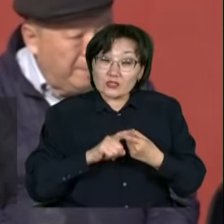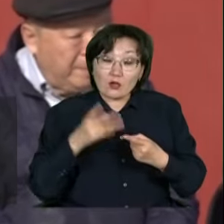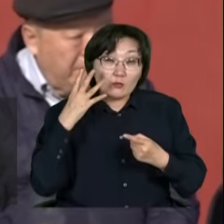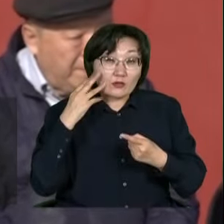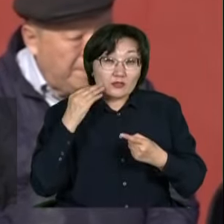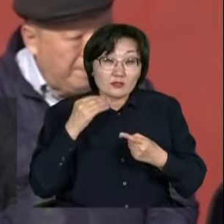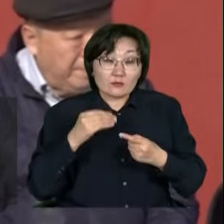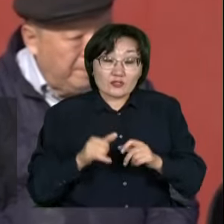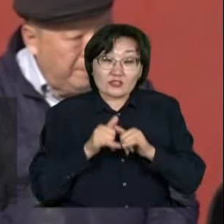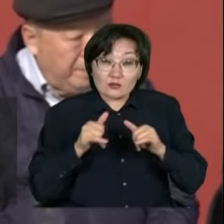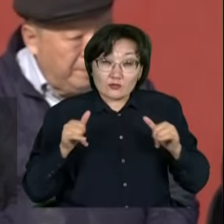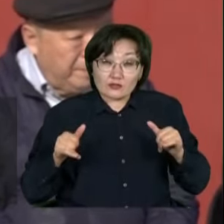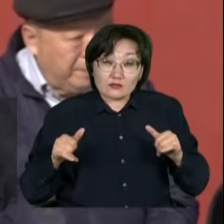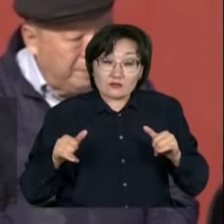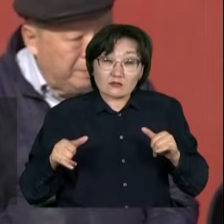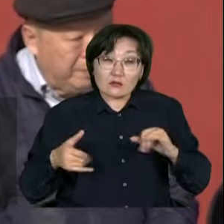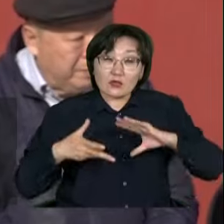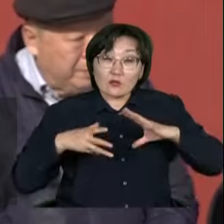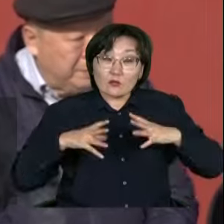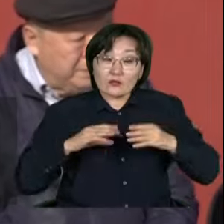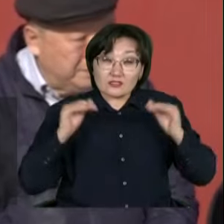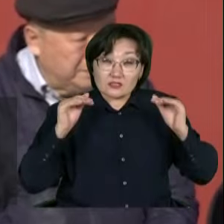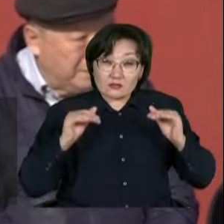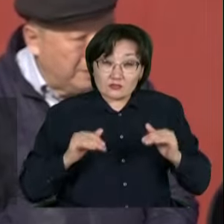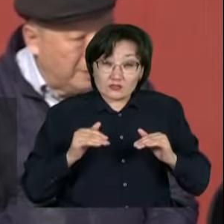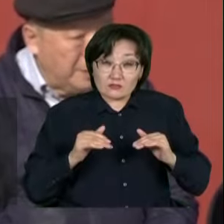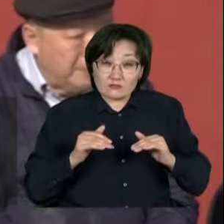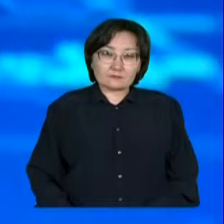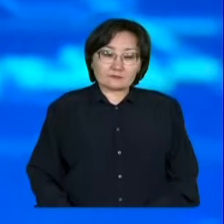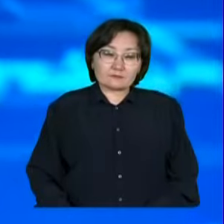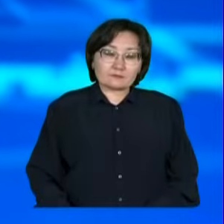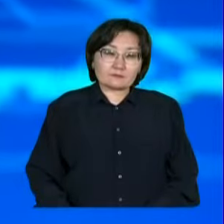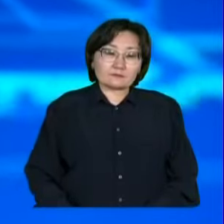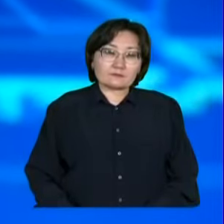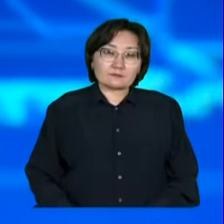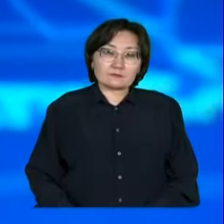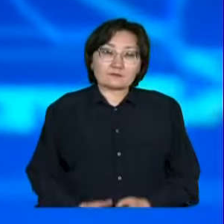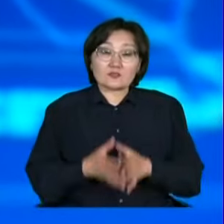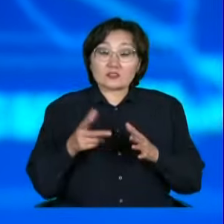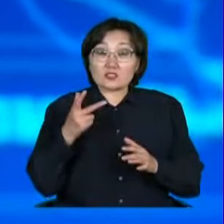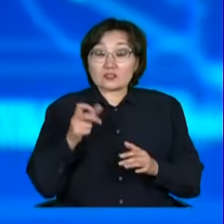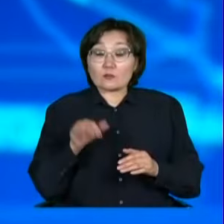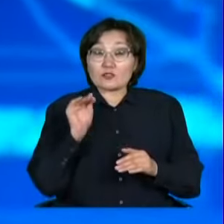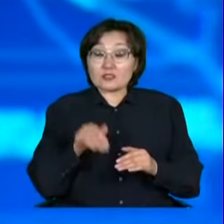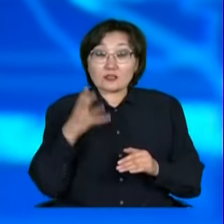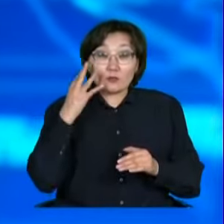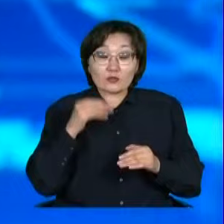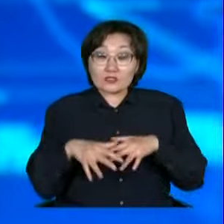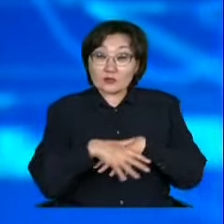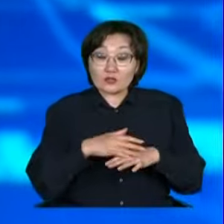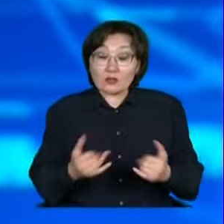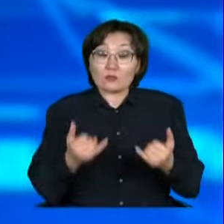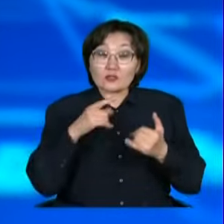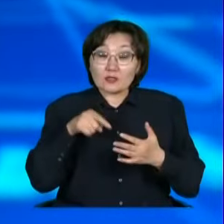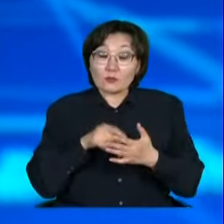алматинская агломерация, все это в КП снизит все чрезвычайные ситуации. Более 300 тысяч алматинцев и гостей